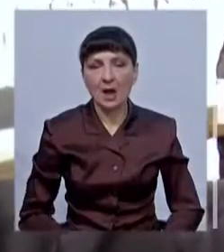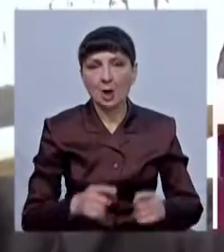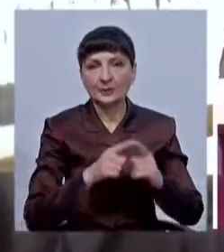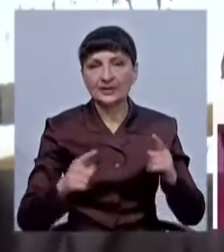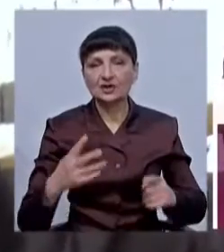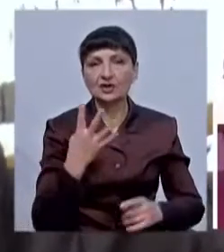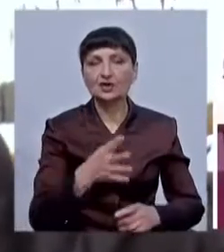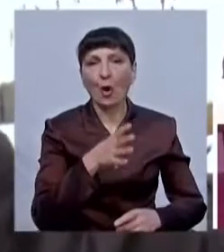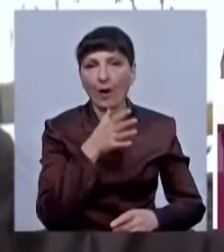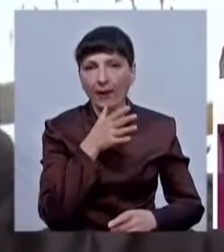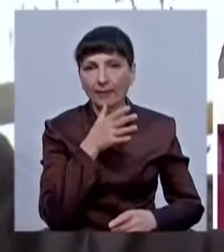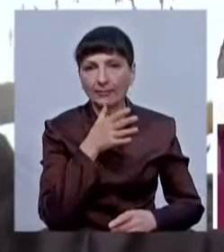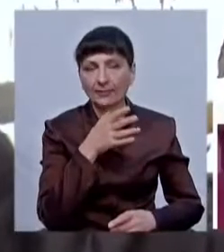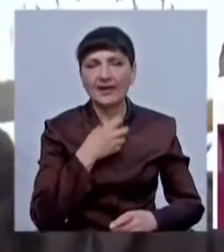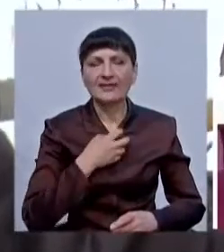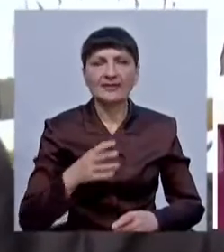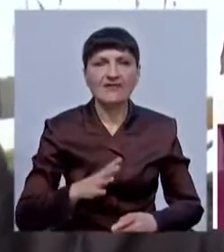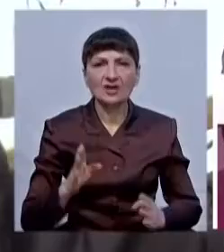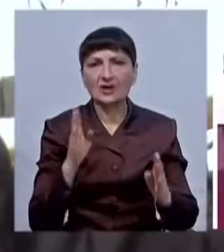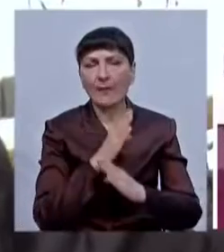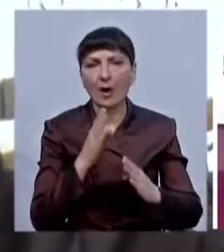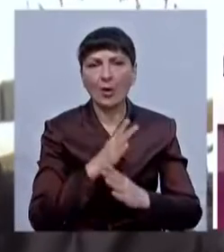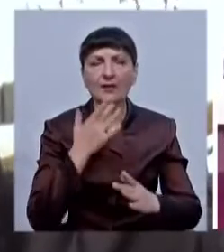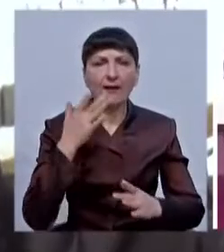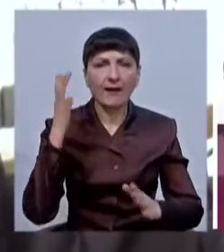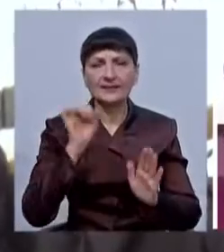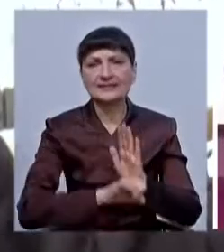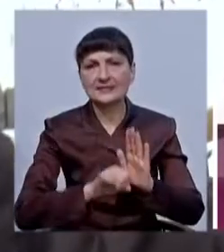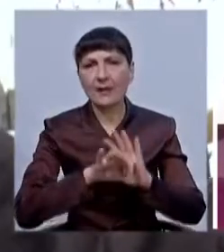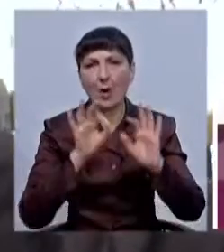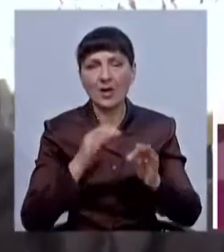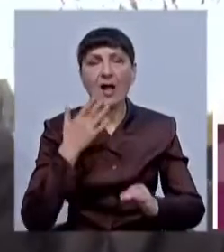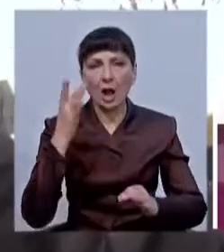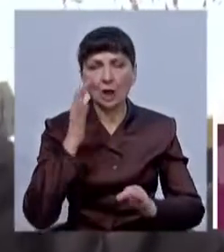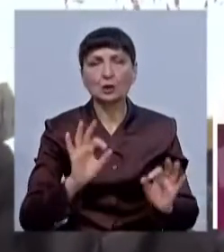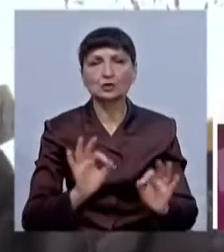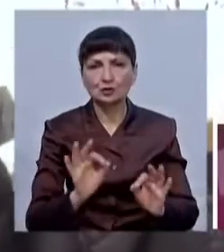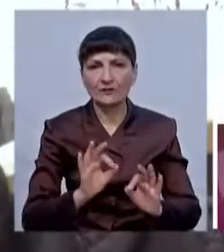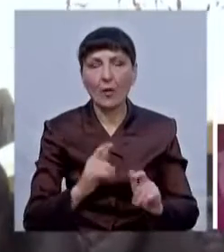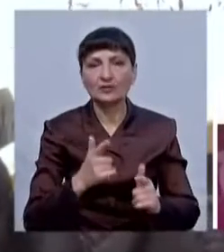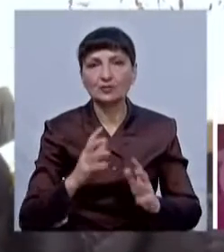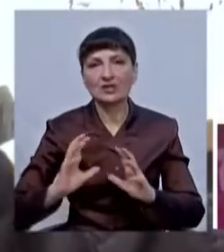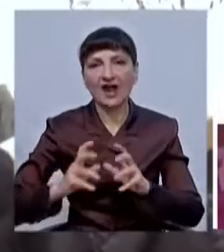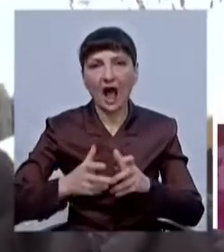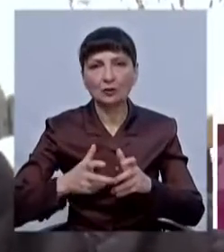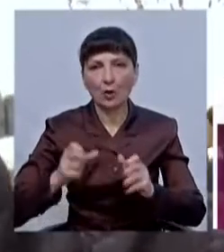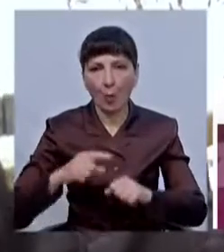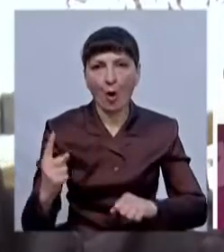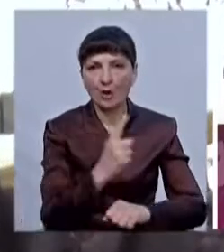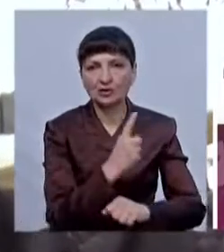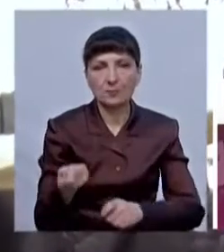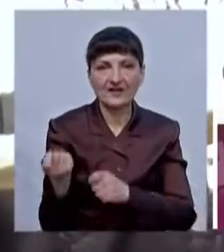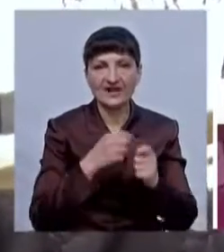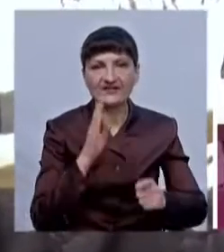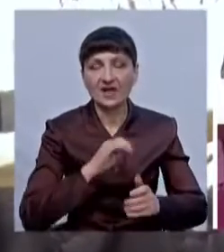протяжении 4 лет, неважно там какая погода, да, там лето, зима, осень. Ну, конечно, летом как бы попроще, потому что трактора работают. Зимой